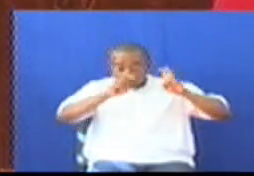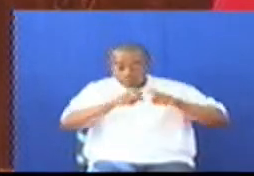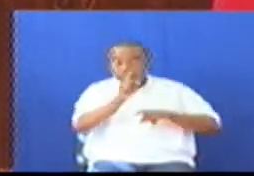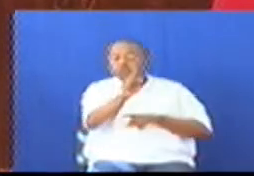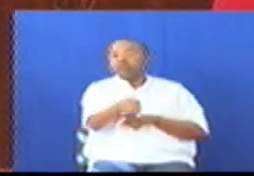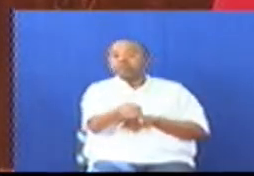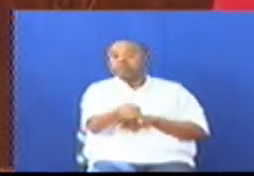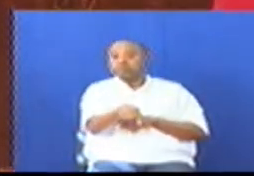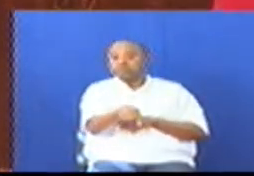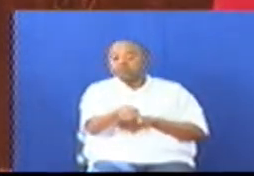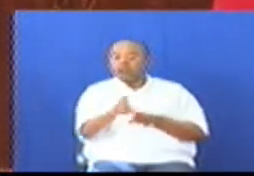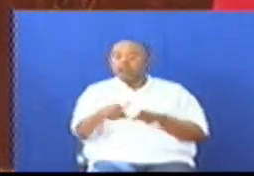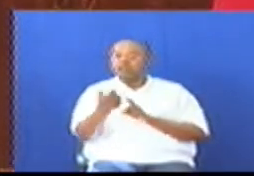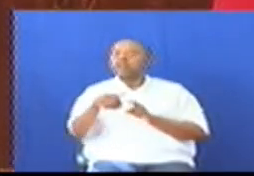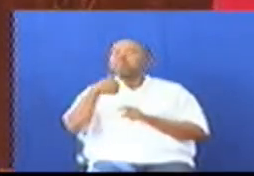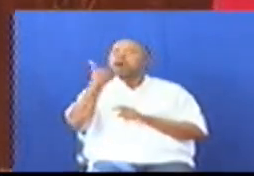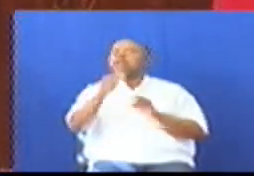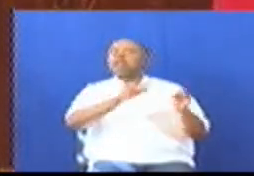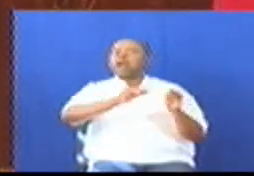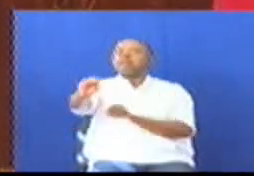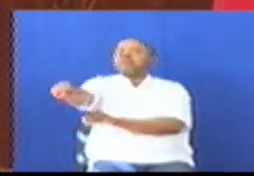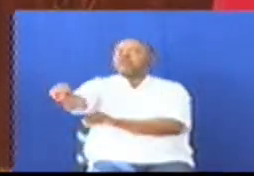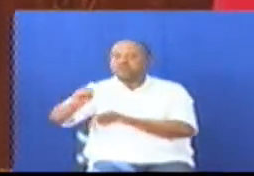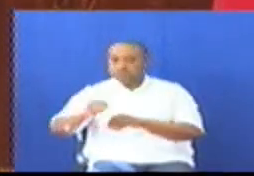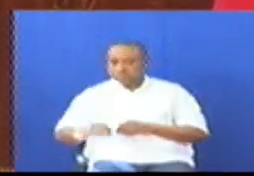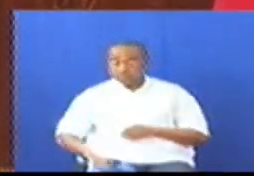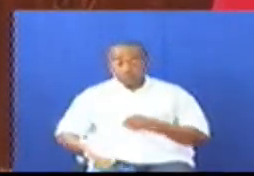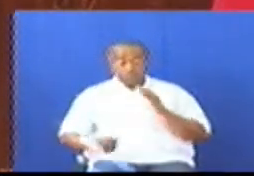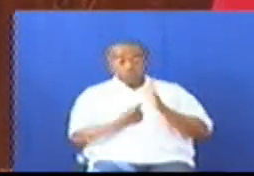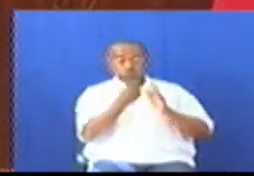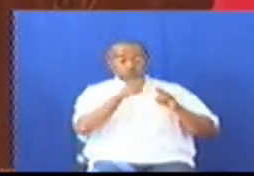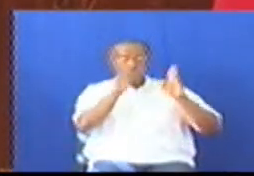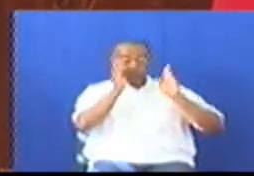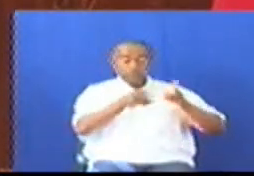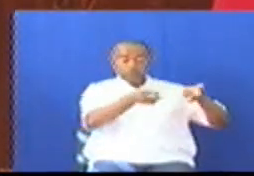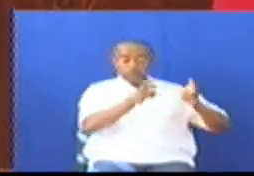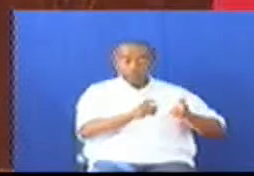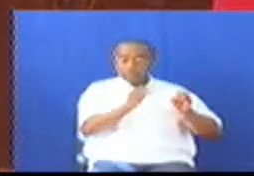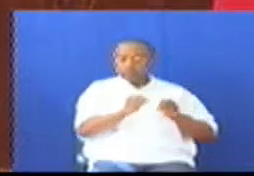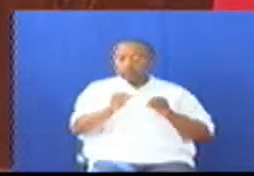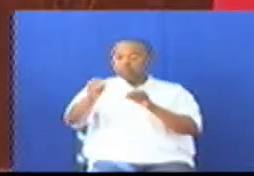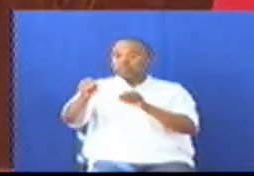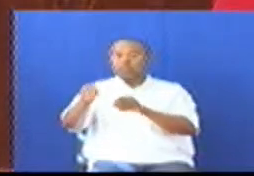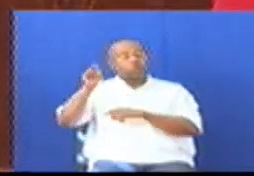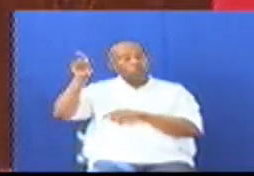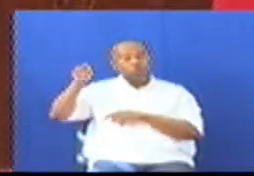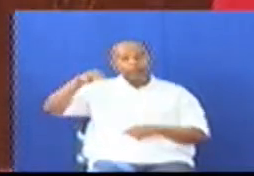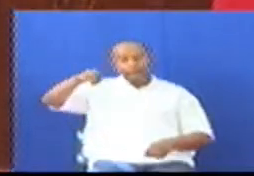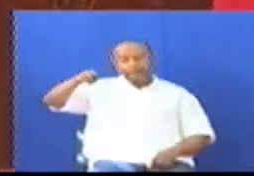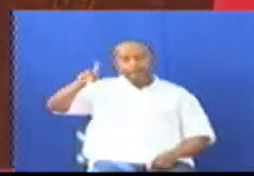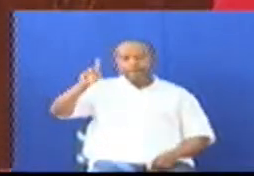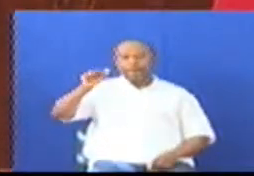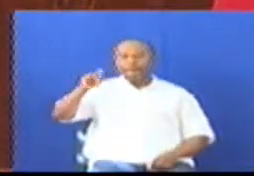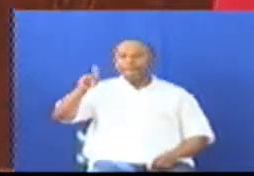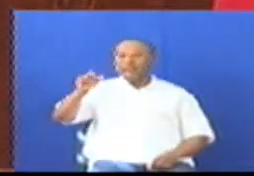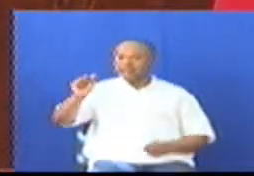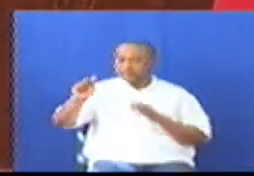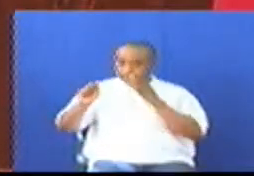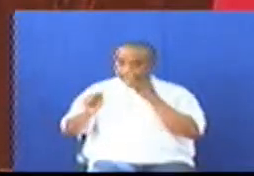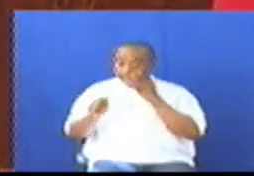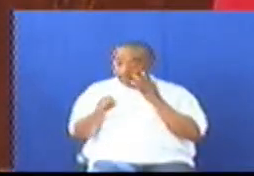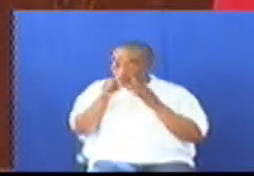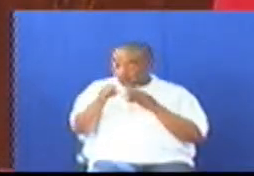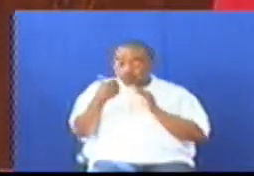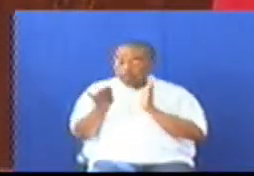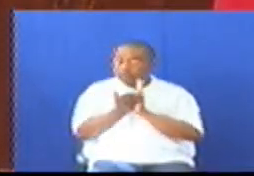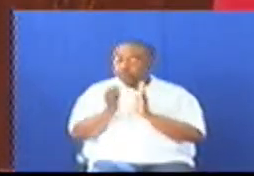aliweza kuhamishwa kutoka makao makuu ya bandari na kupelekwa Mpanda. Huyu ni mtu mwenye CPA,